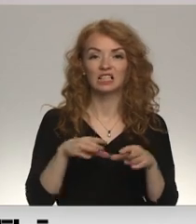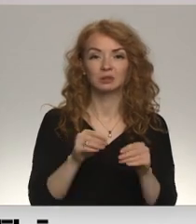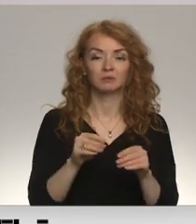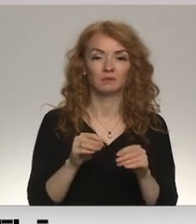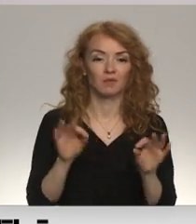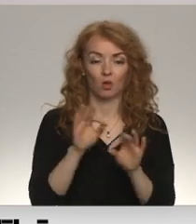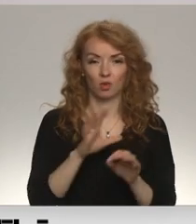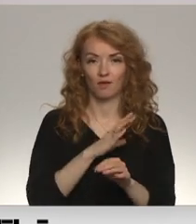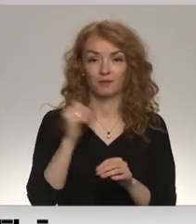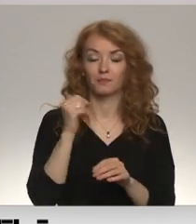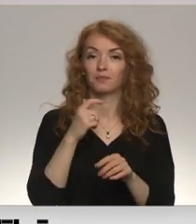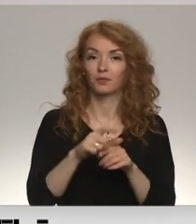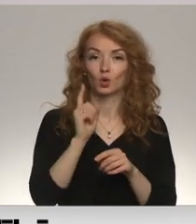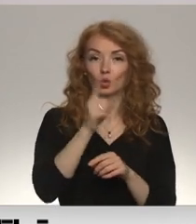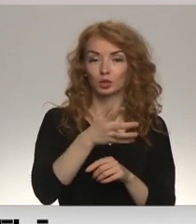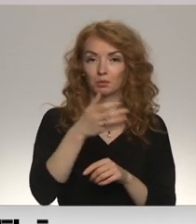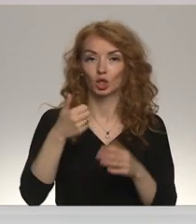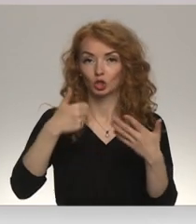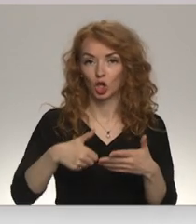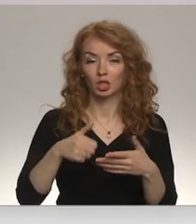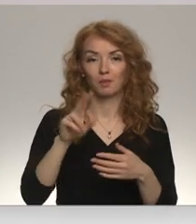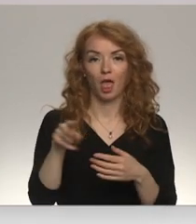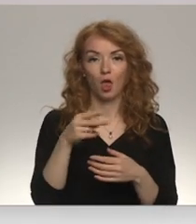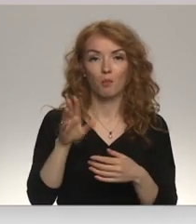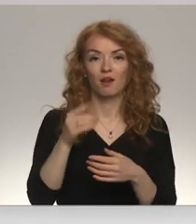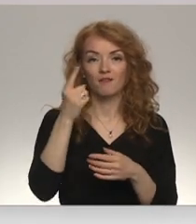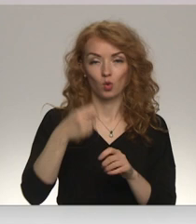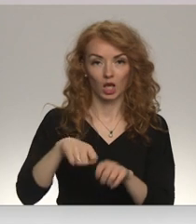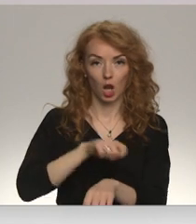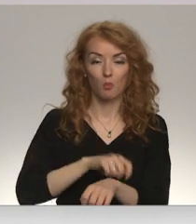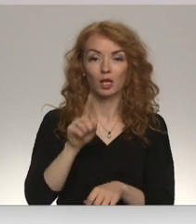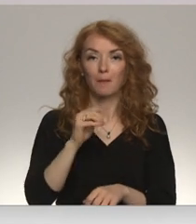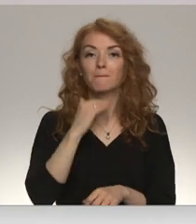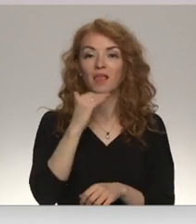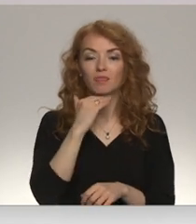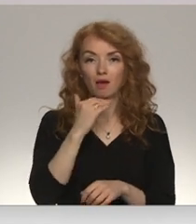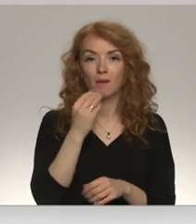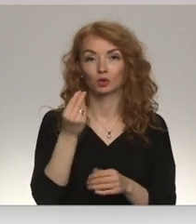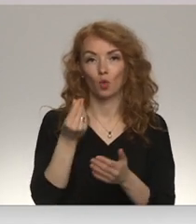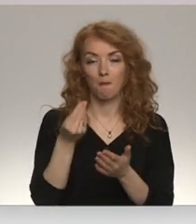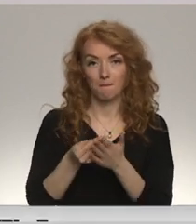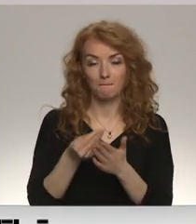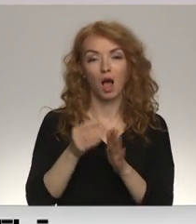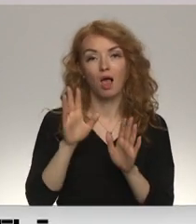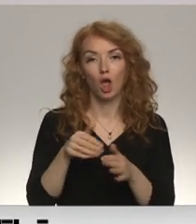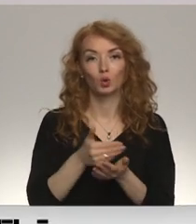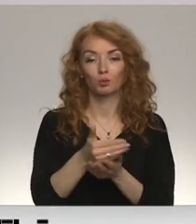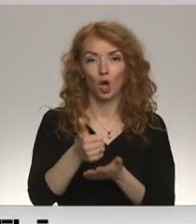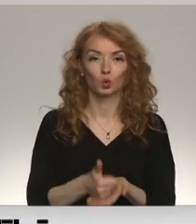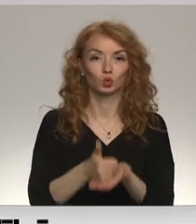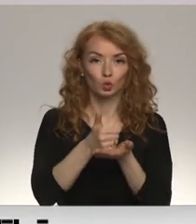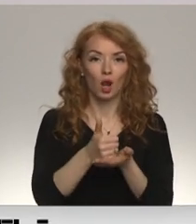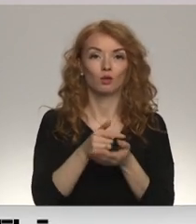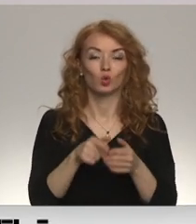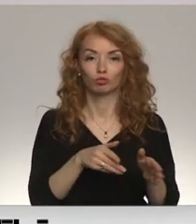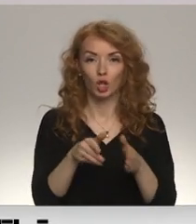īspējams. 1560 eiro par kilometru ir pietiekams, lai šos ceļus turpinātu uzturēt tieši tādā pašā